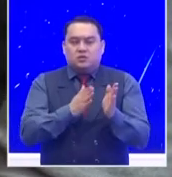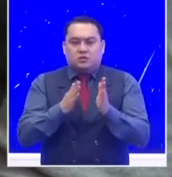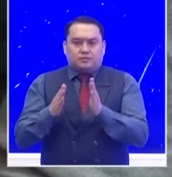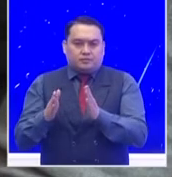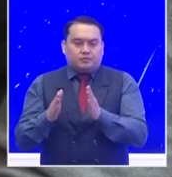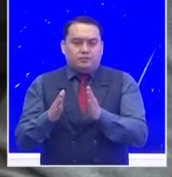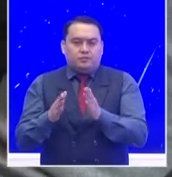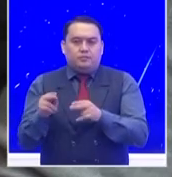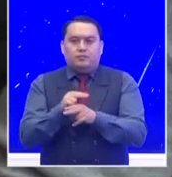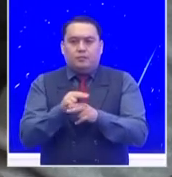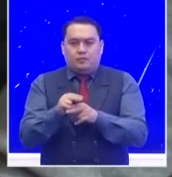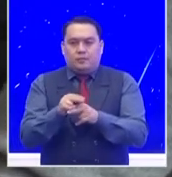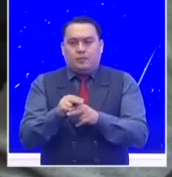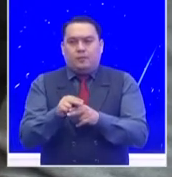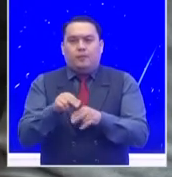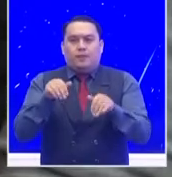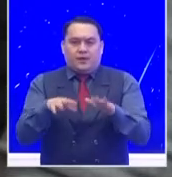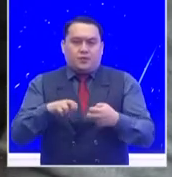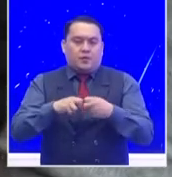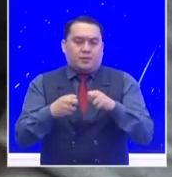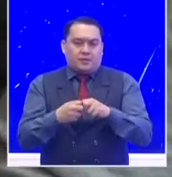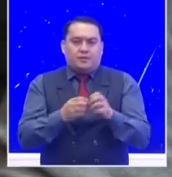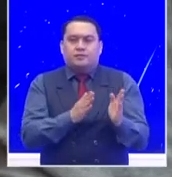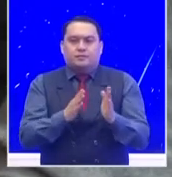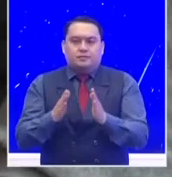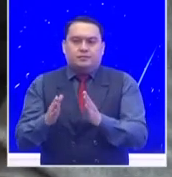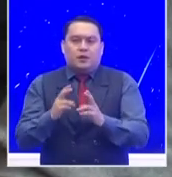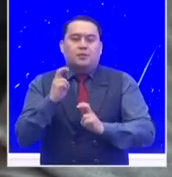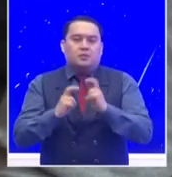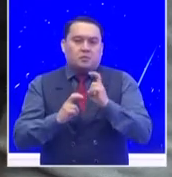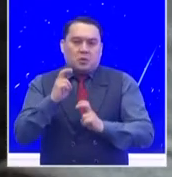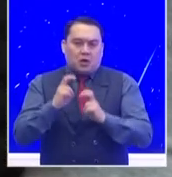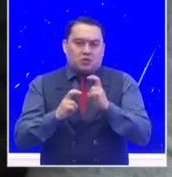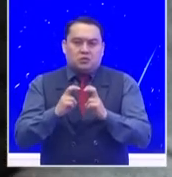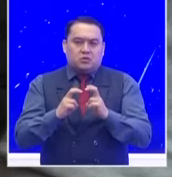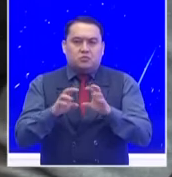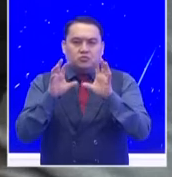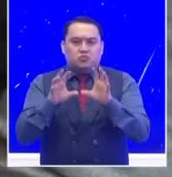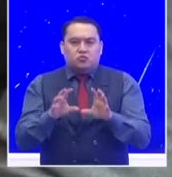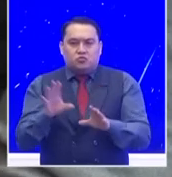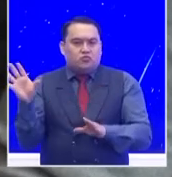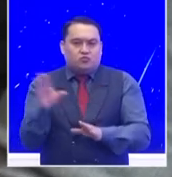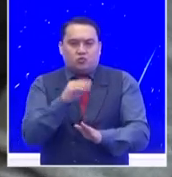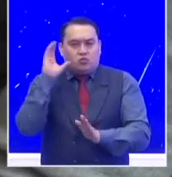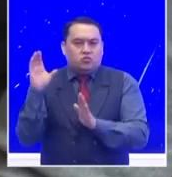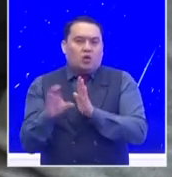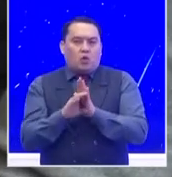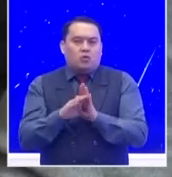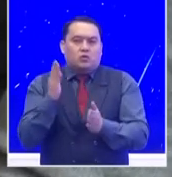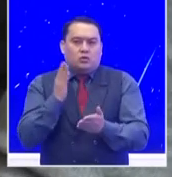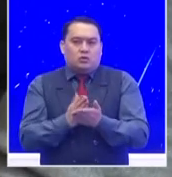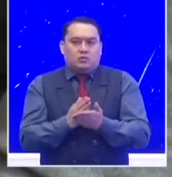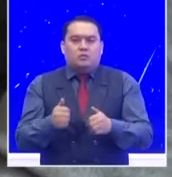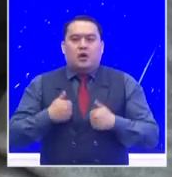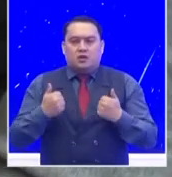добропорядочный гражданин Казахстана, да, как добропорядочное предприятие. Если есть какие-то недочеты,